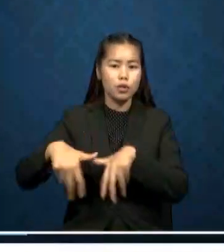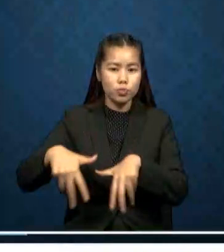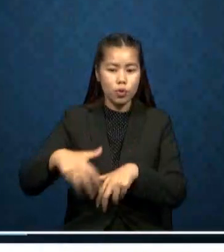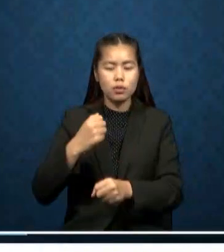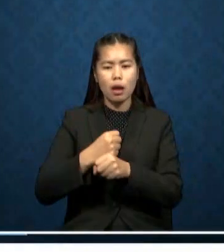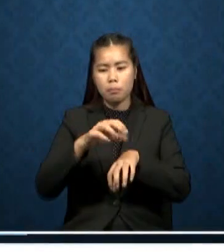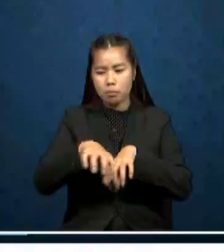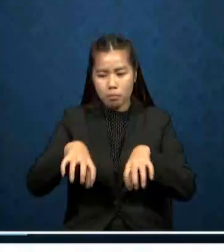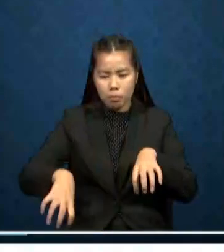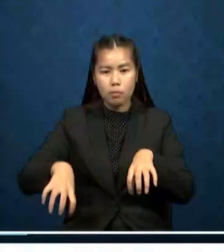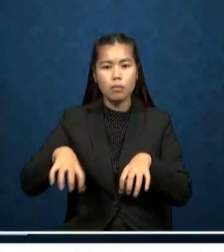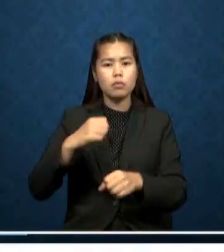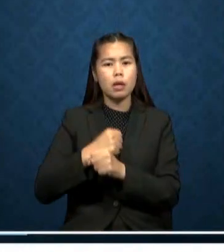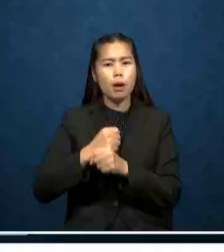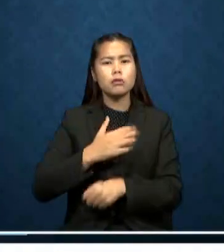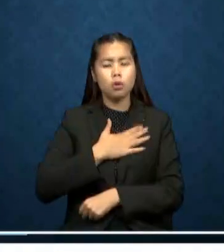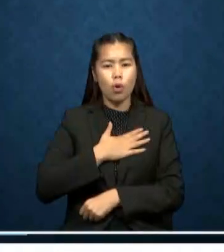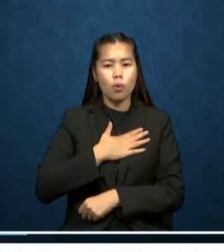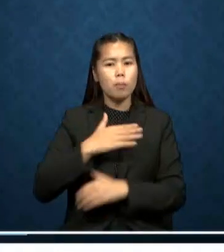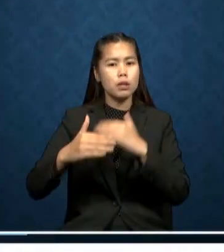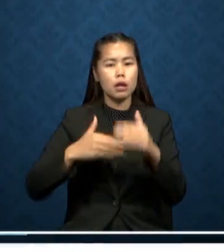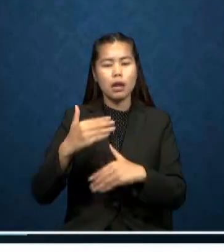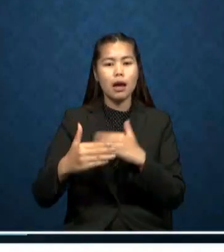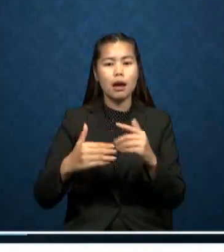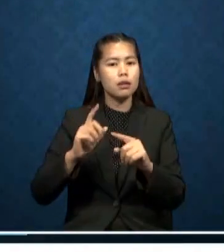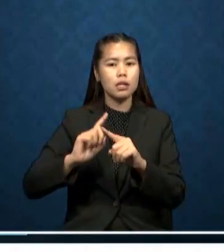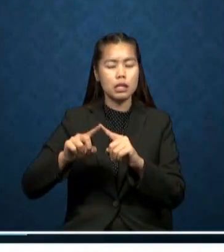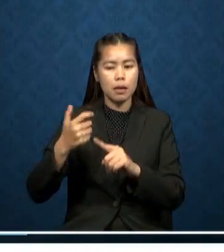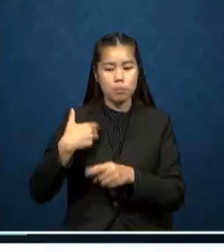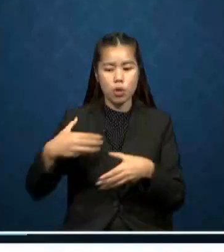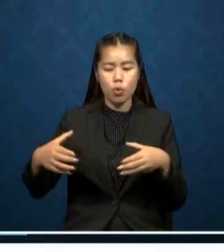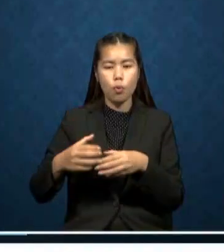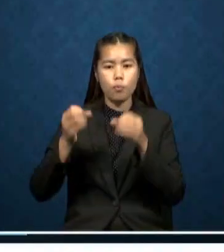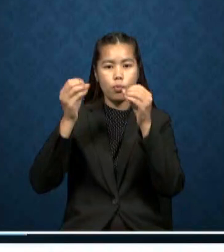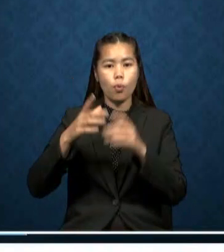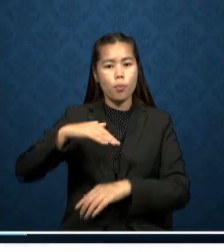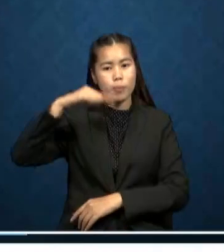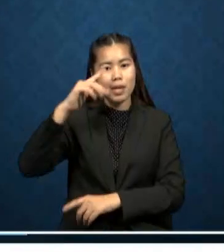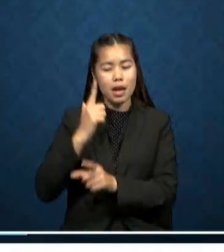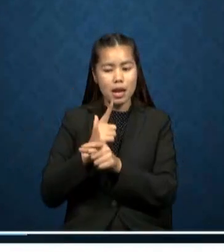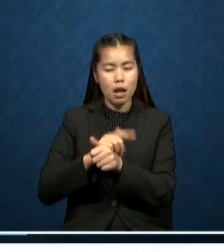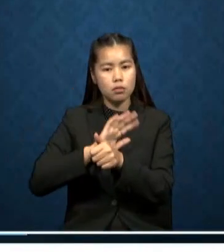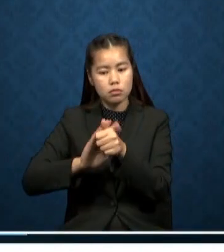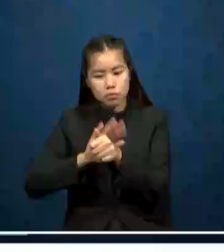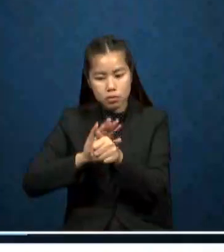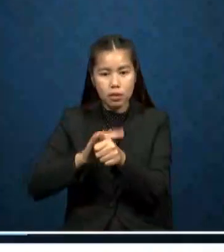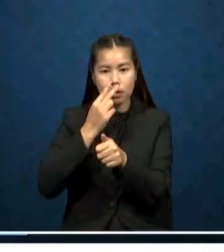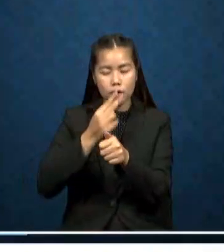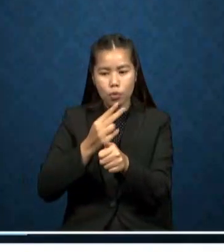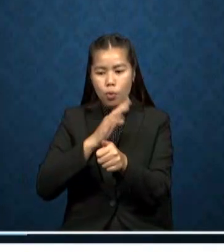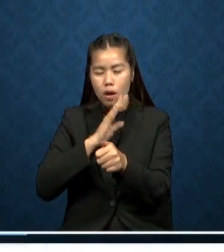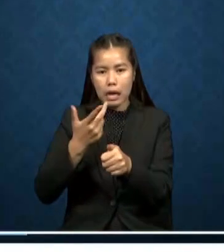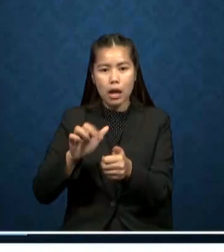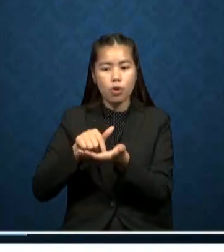องค์กรและพัฒนา Soft Powerโดยมีทีมครูพี่เลี้ยงกำกับแนะนำนำผลงานมานำเสนอคณาจารย์